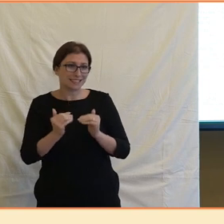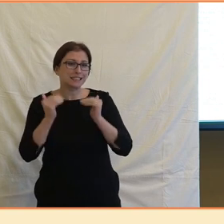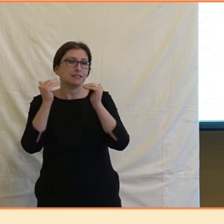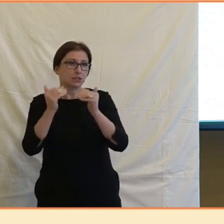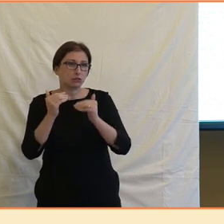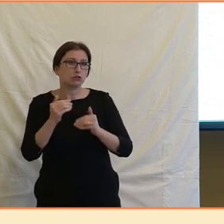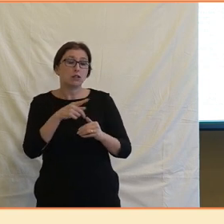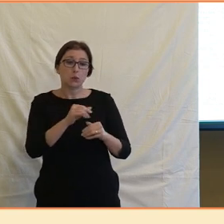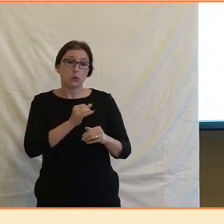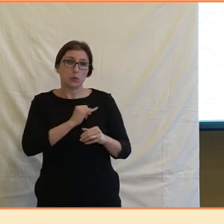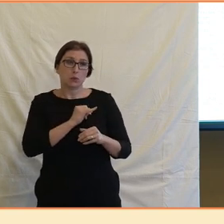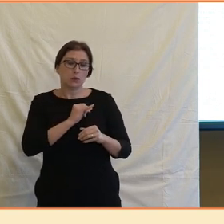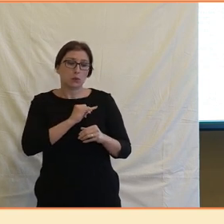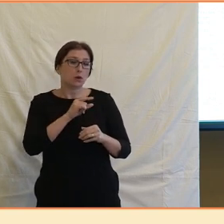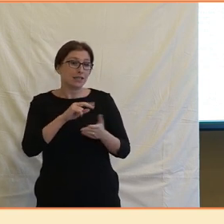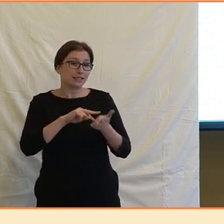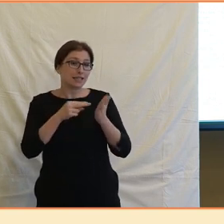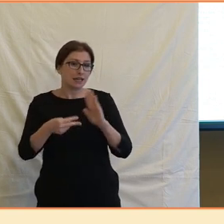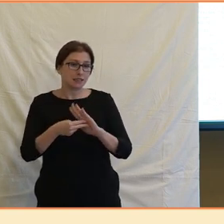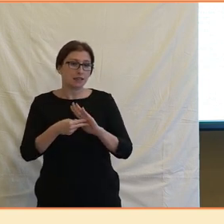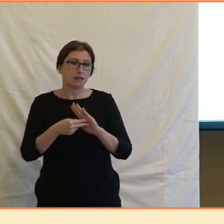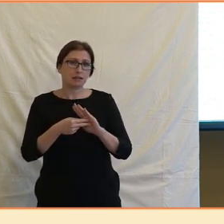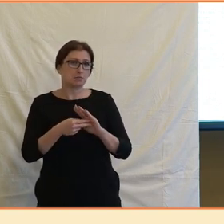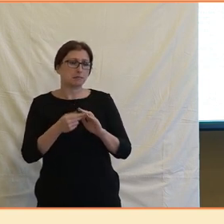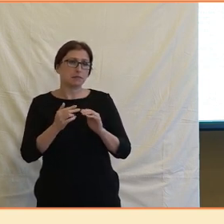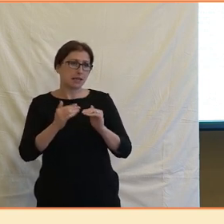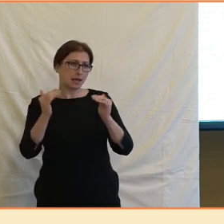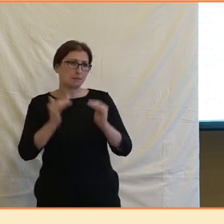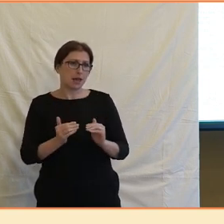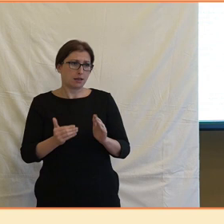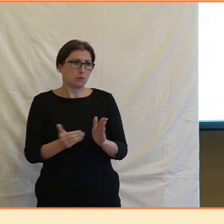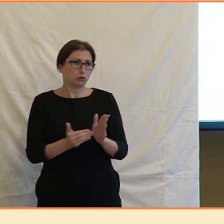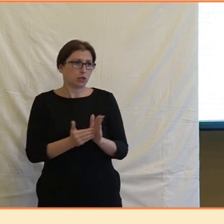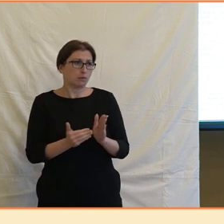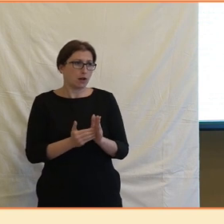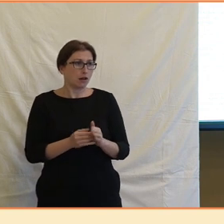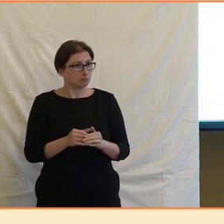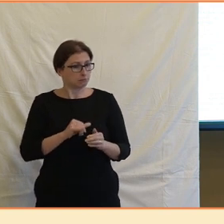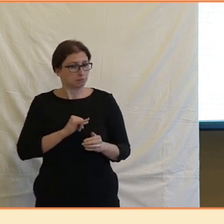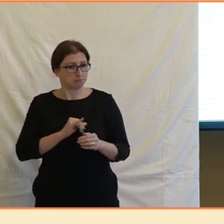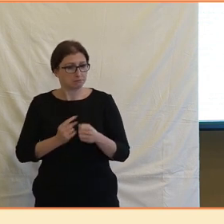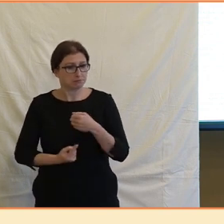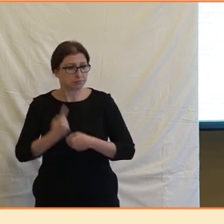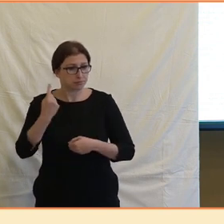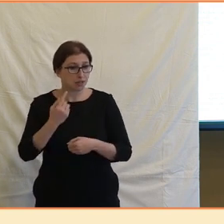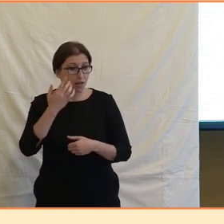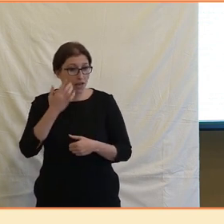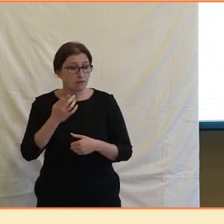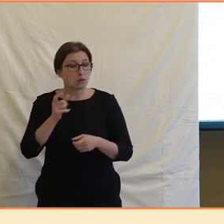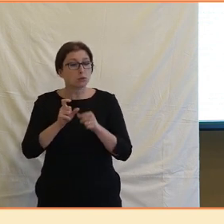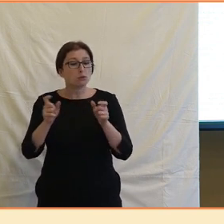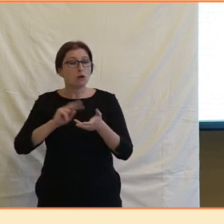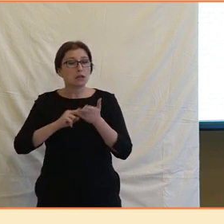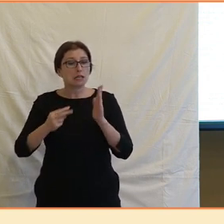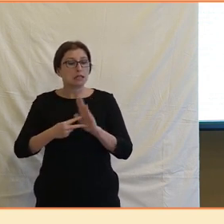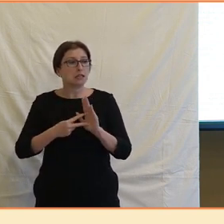Přijde mi zajímavé, že ti technici to vnímají jako nejméně, jako tedy potřebnou cestu. Nevím, jestli se domnívají, že třeba